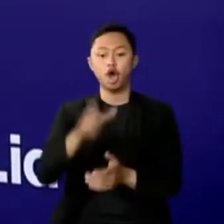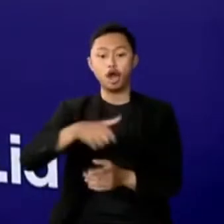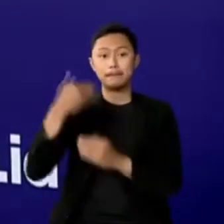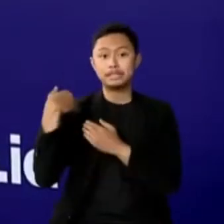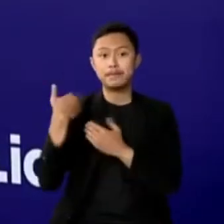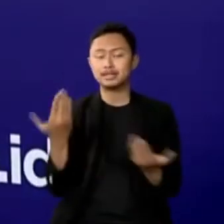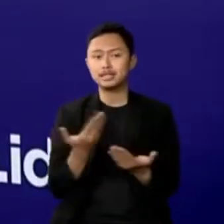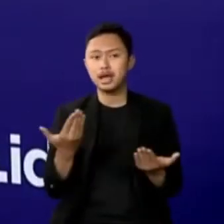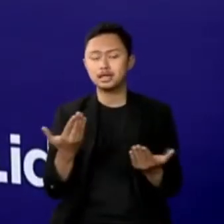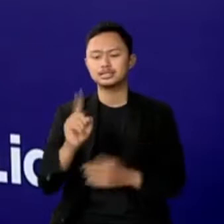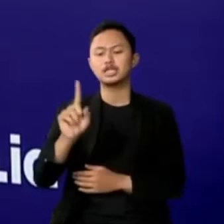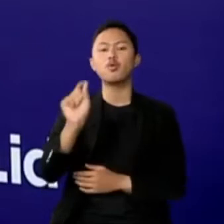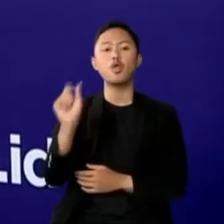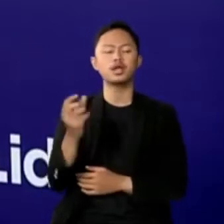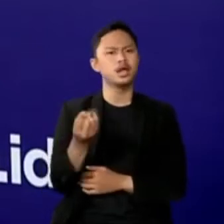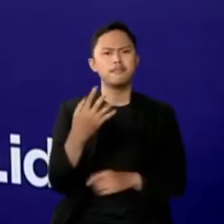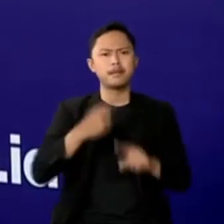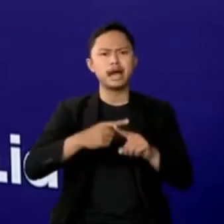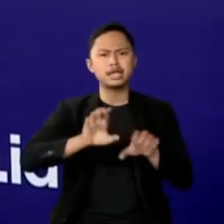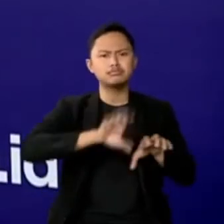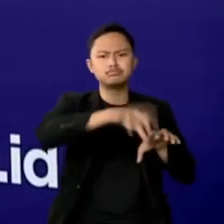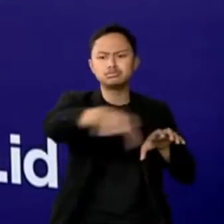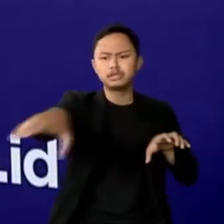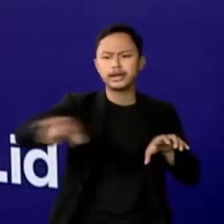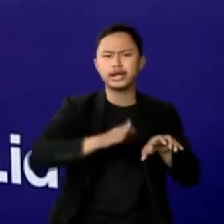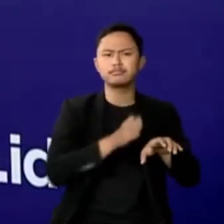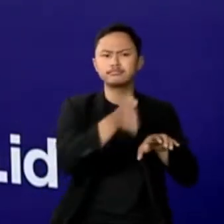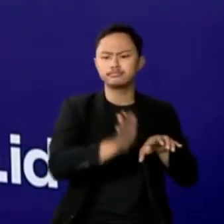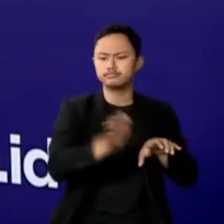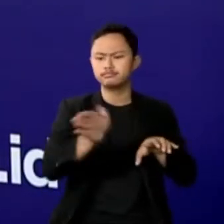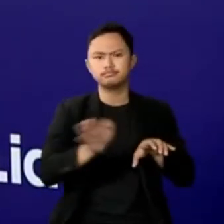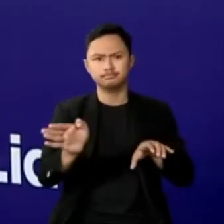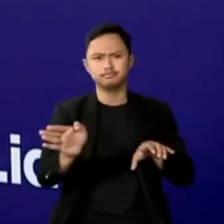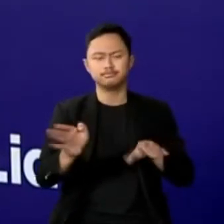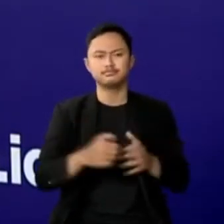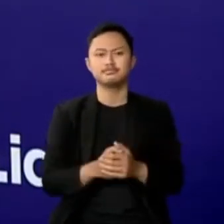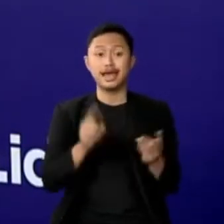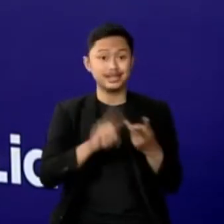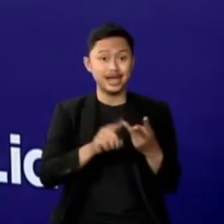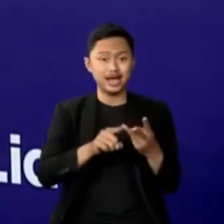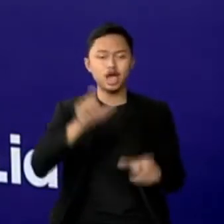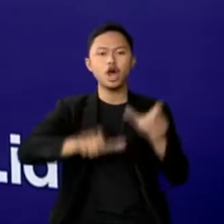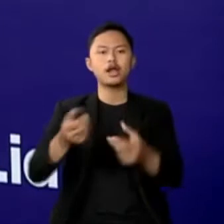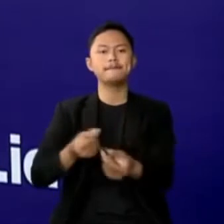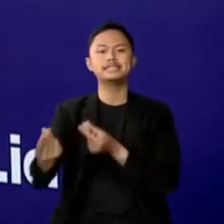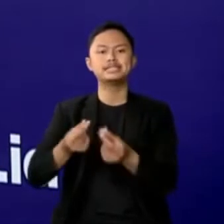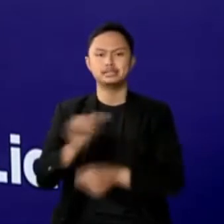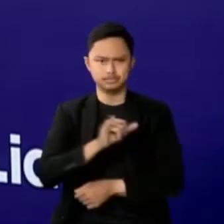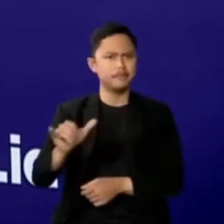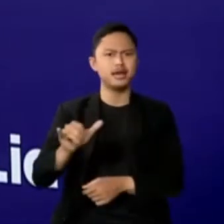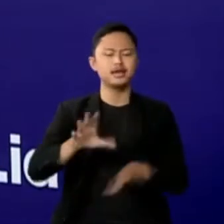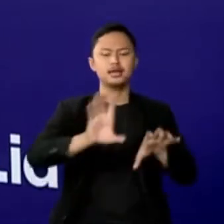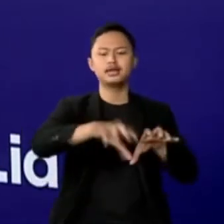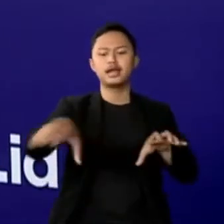karena hampir dalam satu bulan berapa kali keluar daerah itu juga tantangan yang kedua ketiga dari segi orang-orang bisnis juga begitu